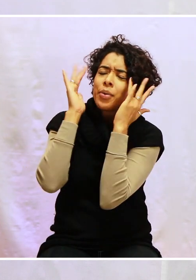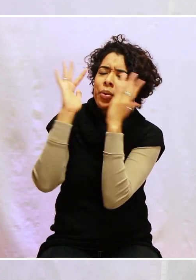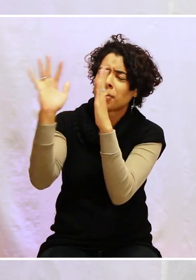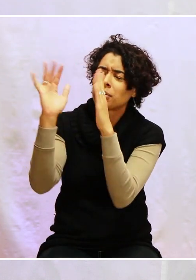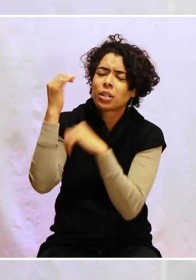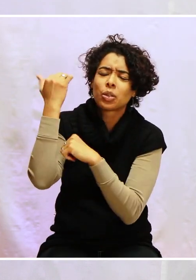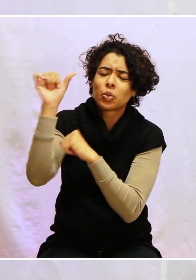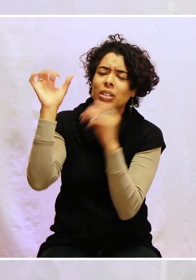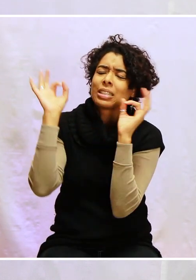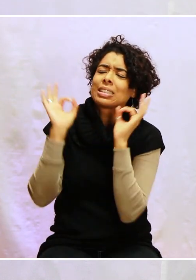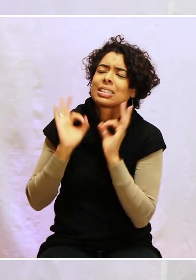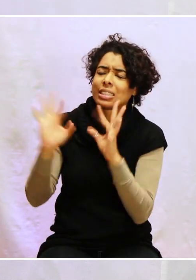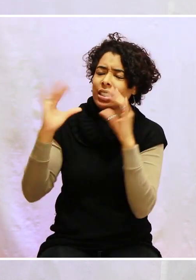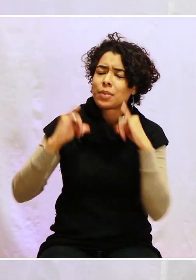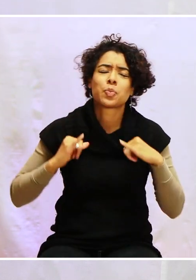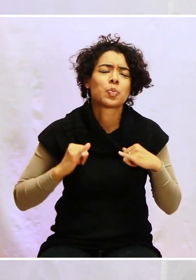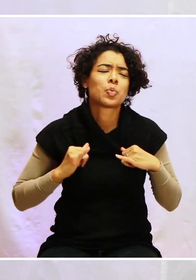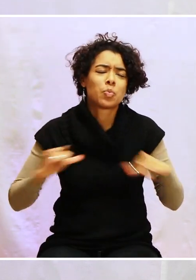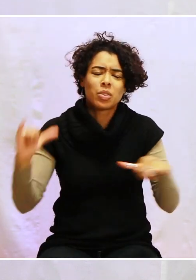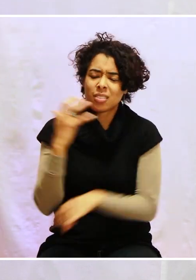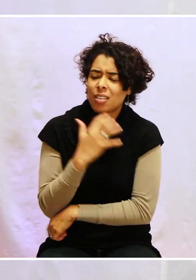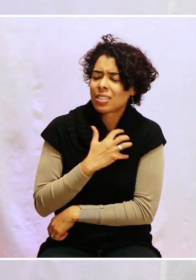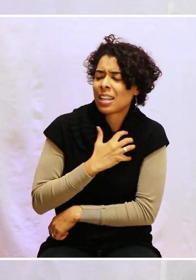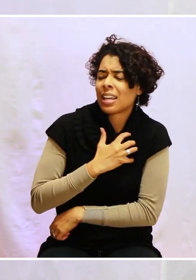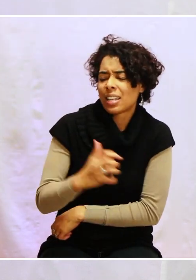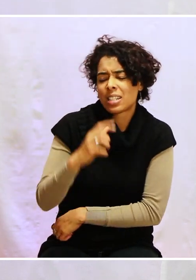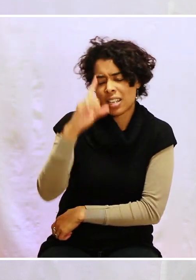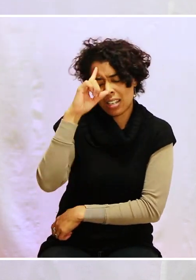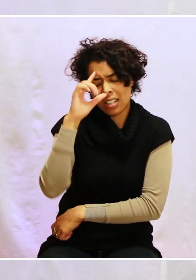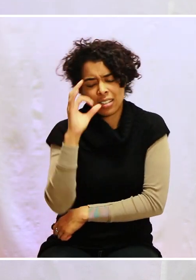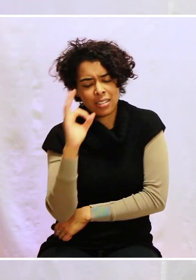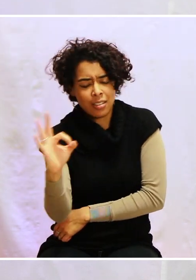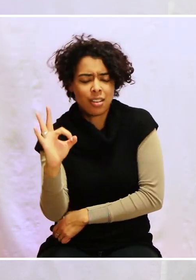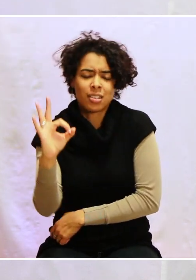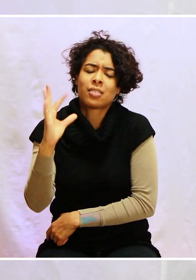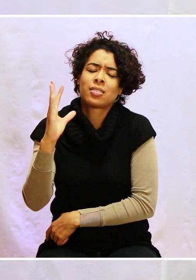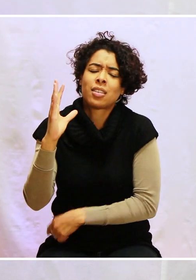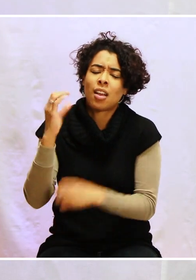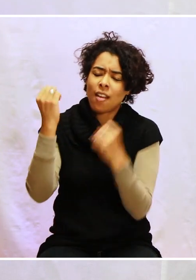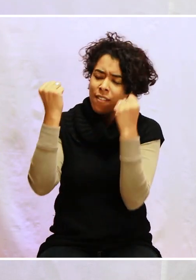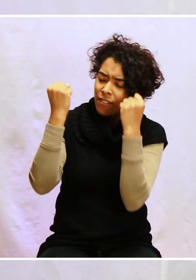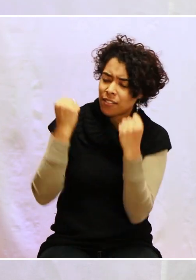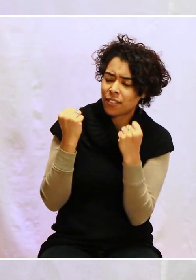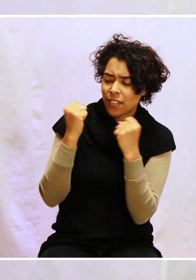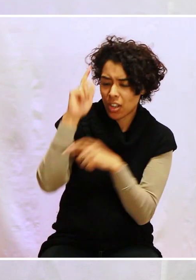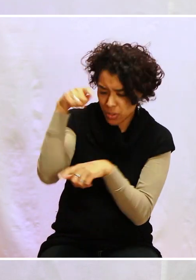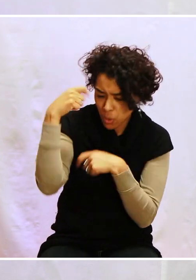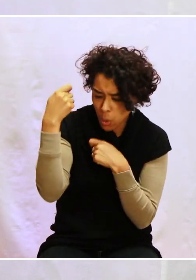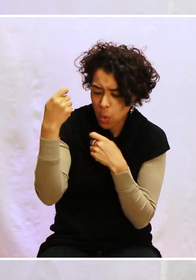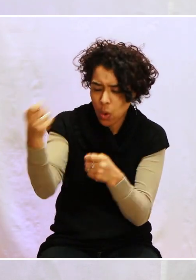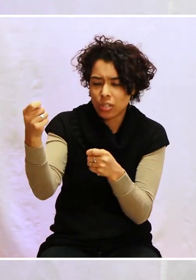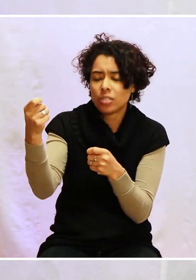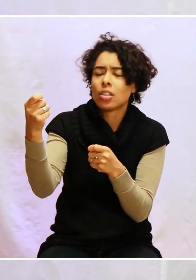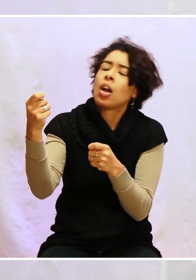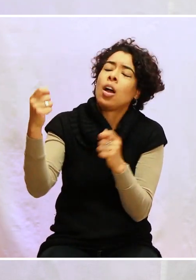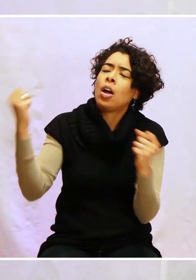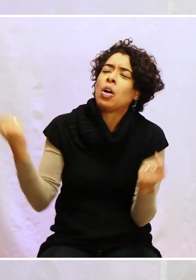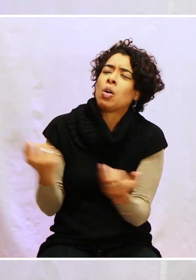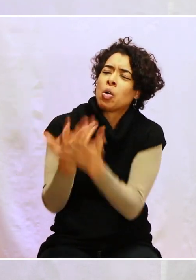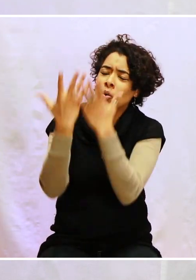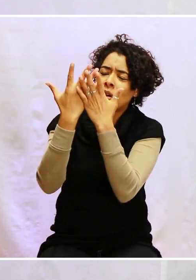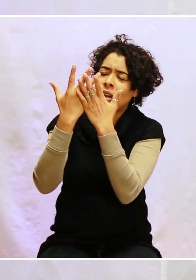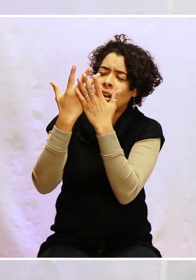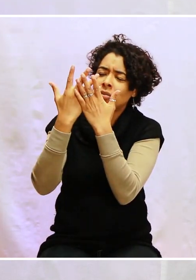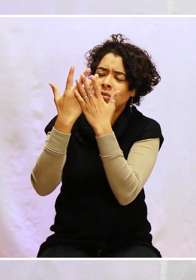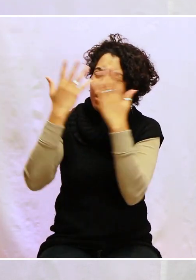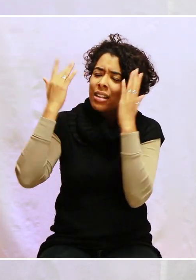recevoir la puissance, la richesse, la sagesse, la force, l'honneur, la gloire et la louange dans